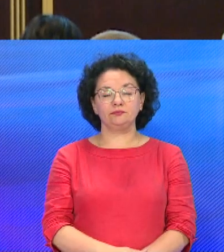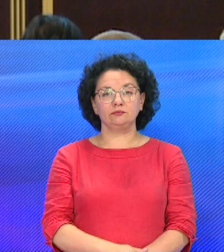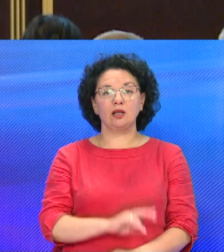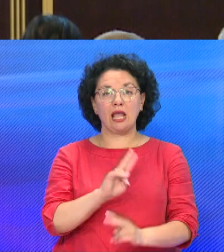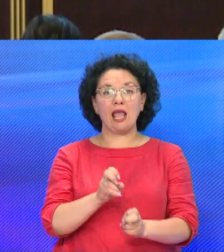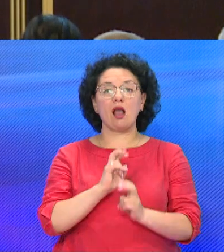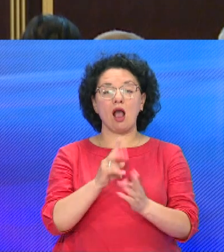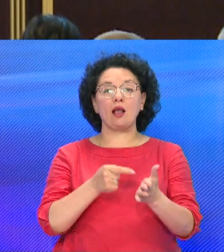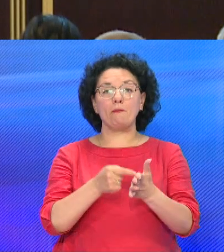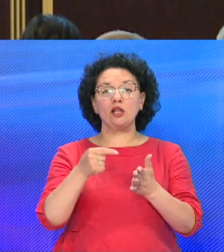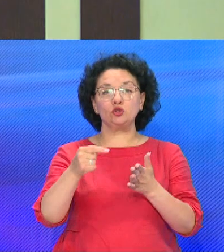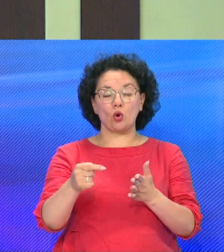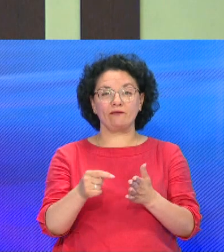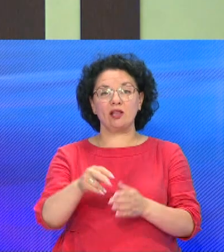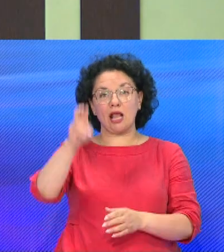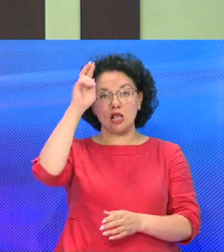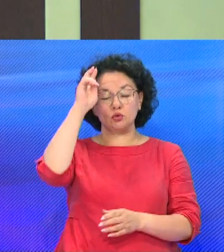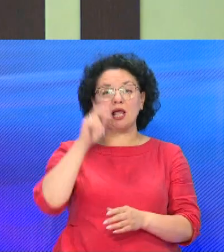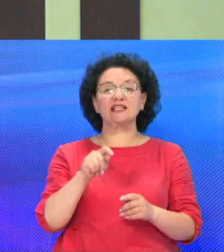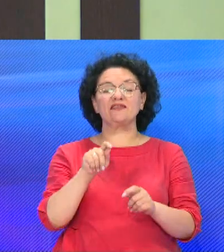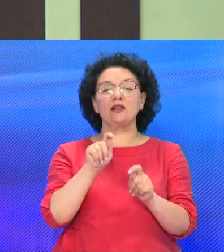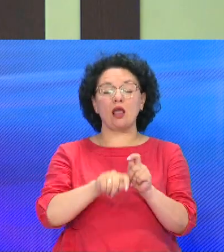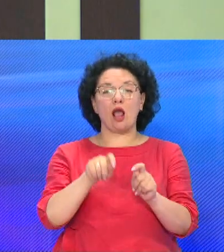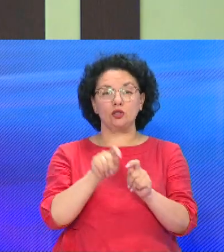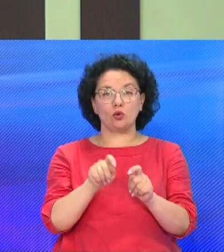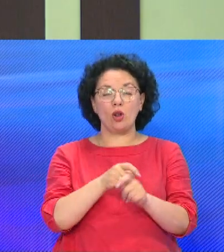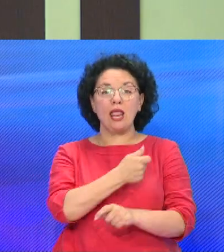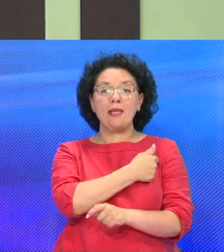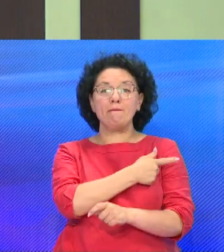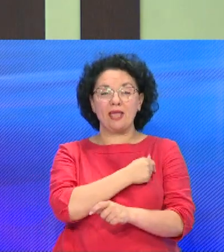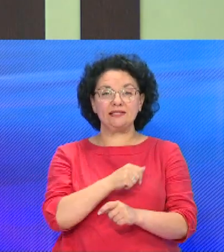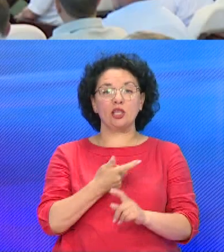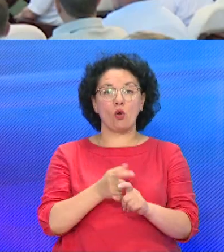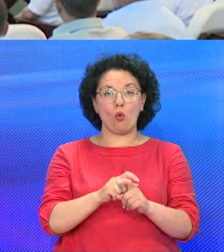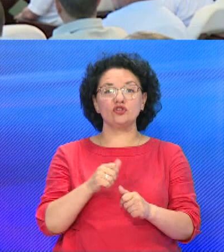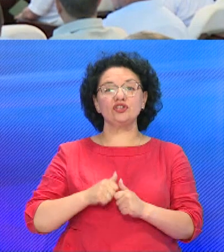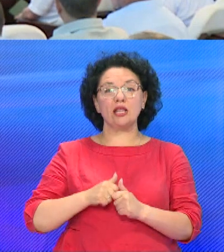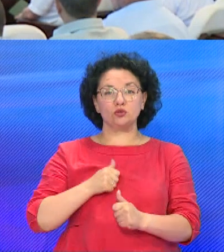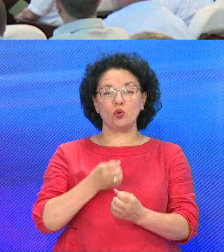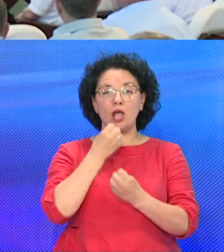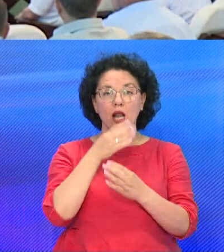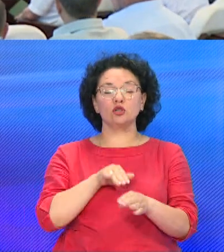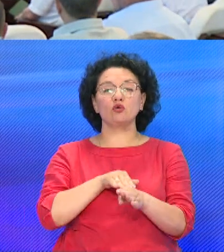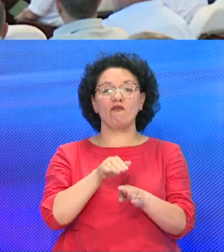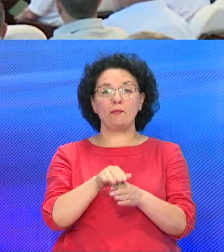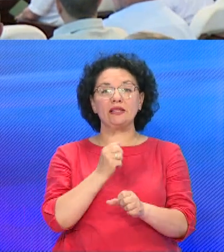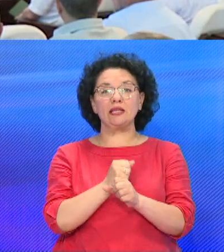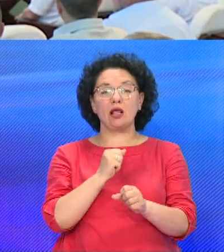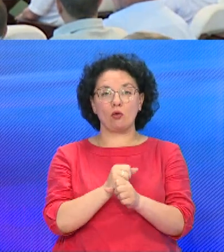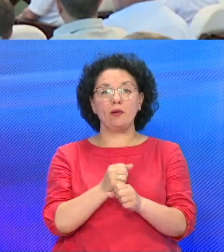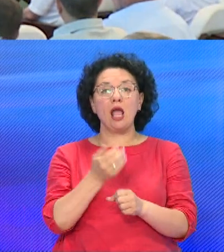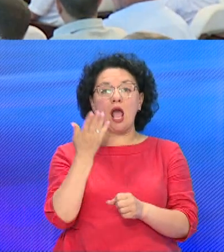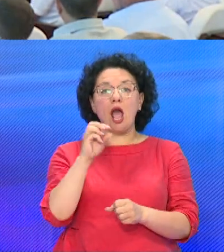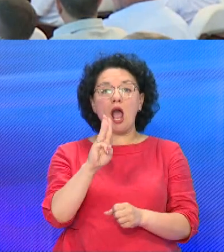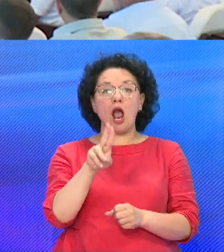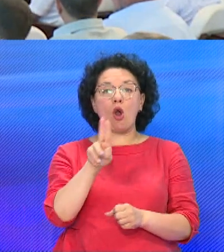Як подкресливают супрацовники Комитета Держконтролю, медики региона достойно справились с работой у складанных умовах протидеяния